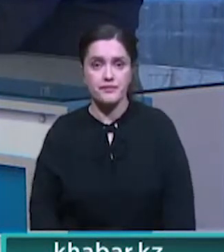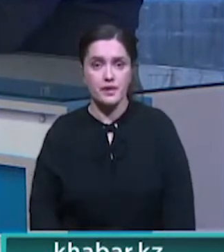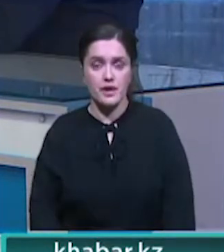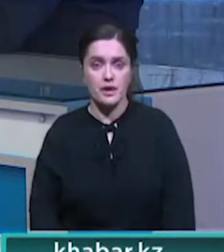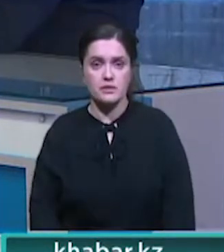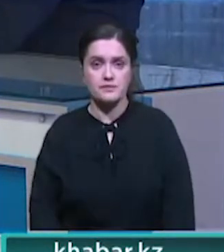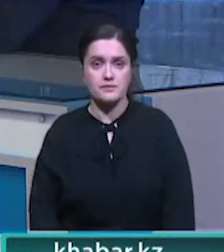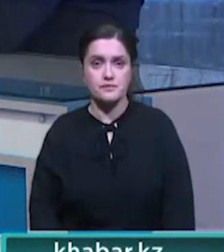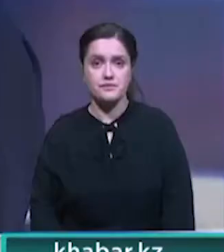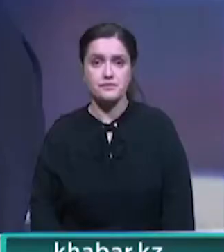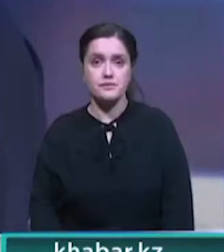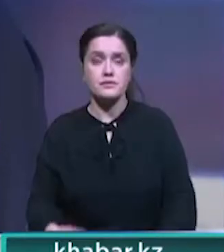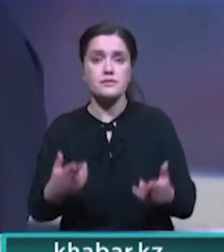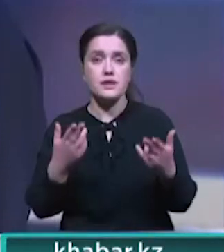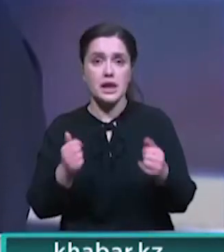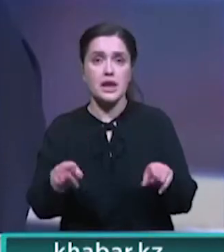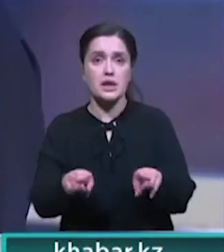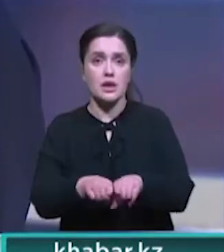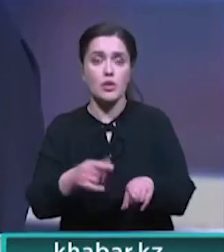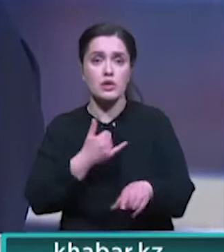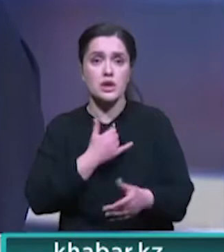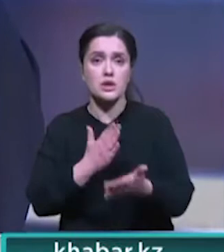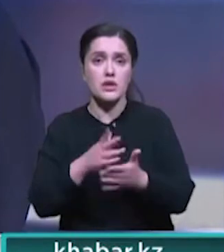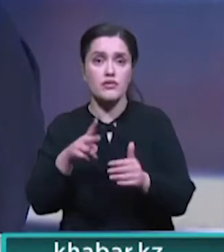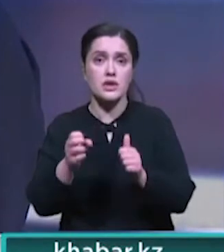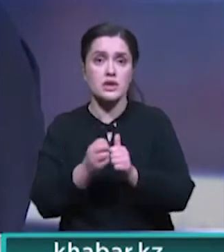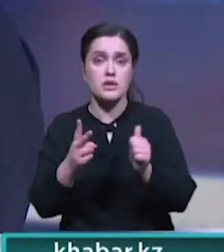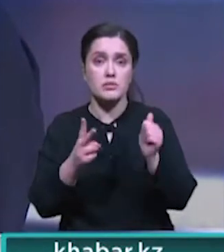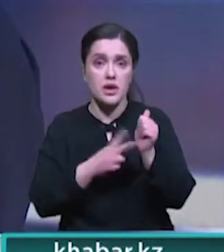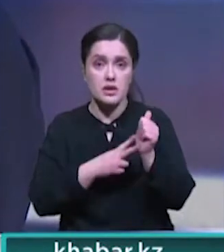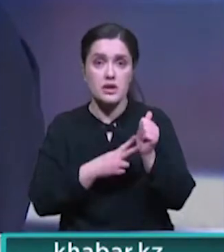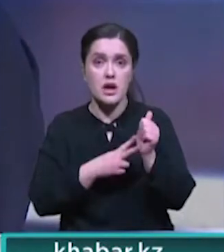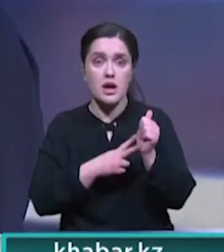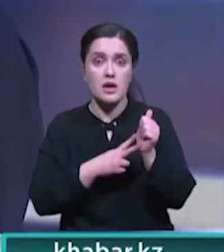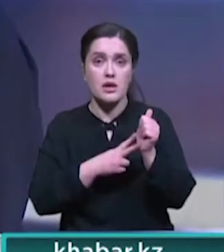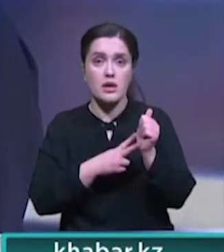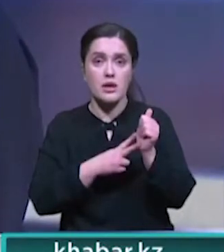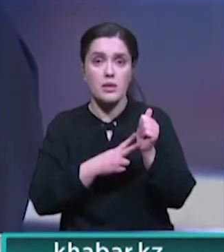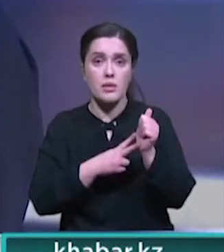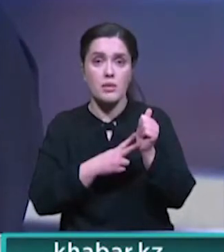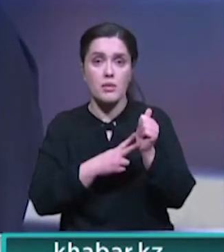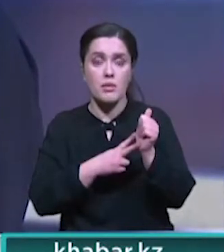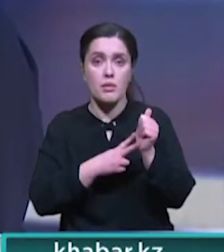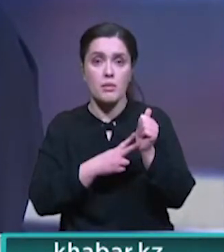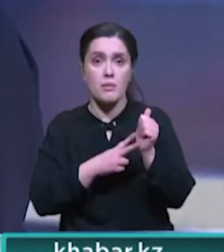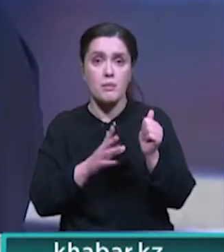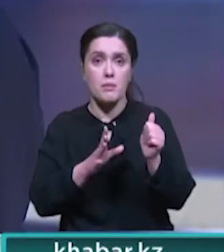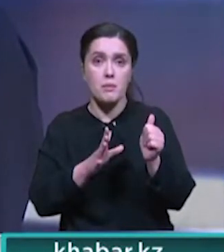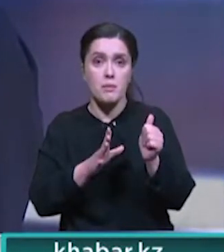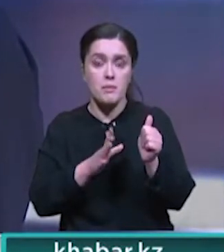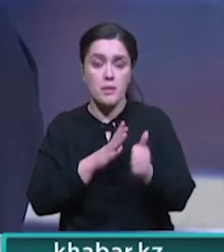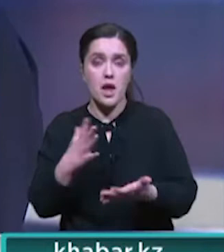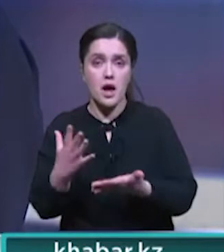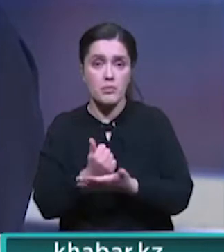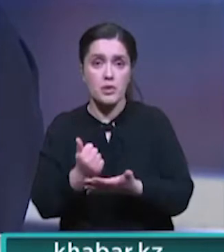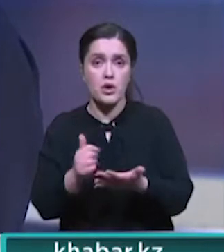Да, действительно, такая практика у нас есть. В 2017 году был определен перечень населенных пунктов, которые